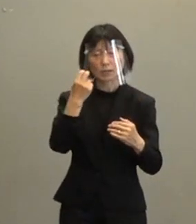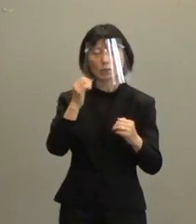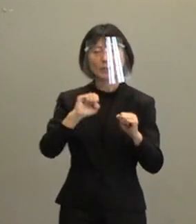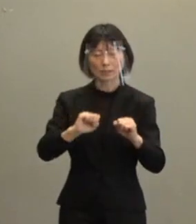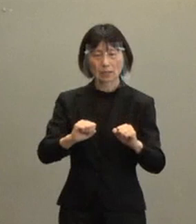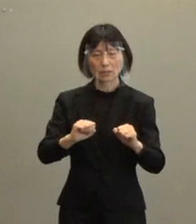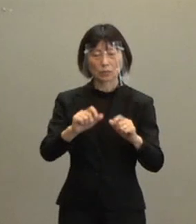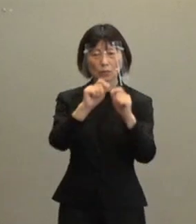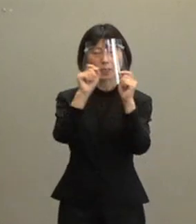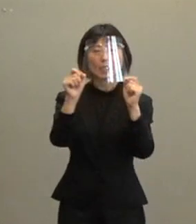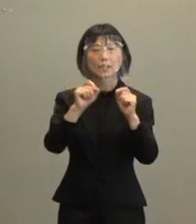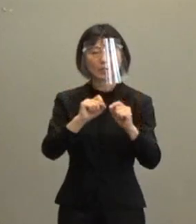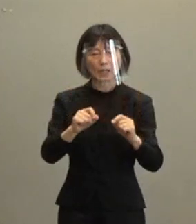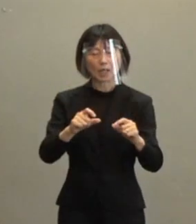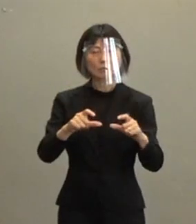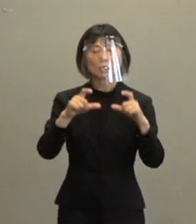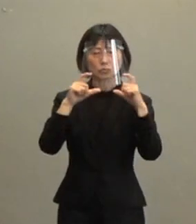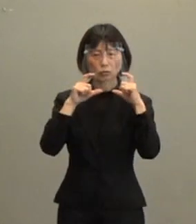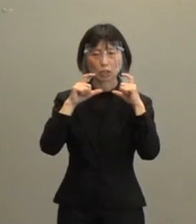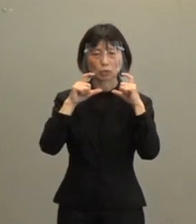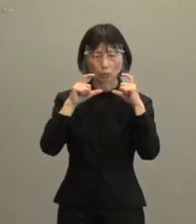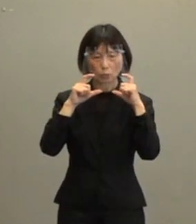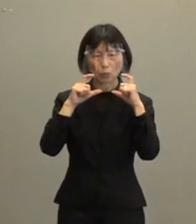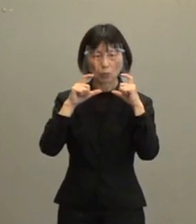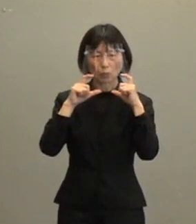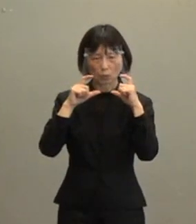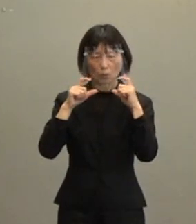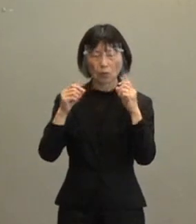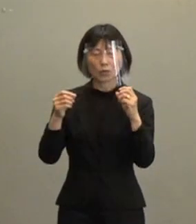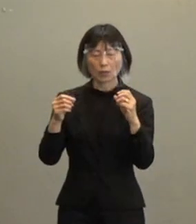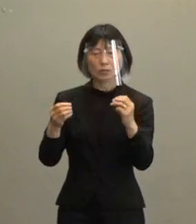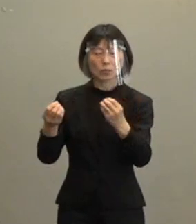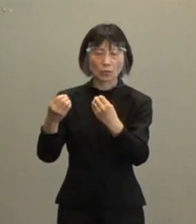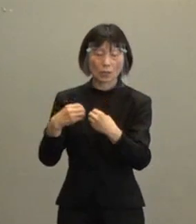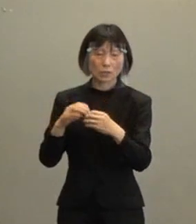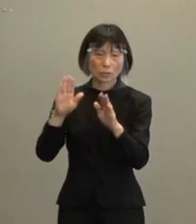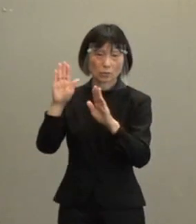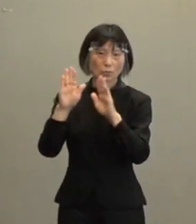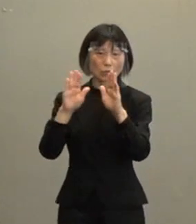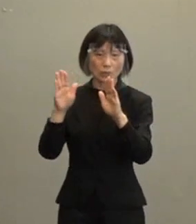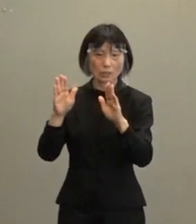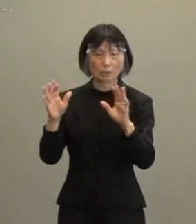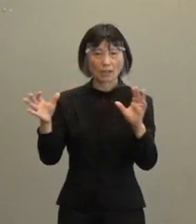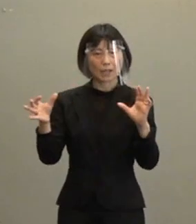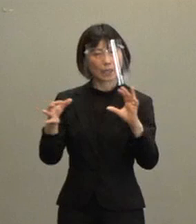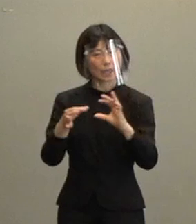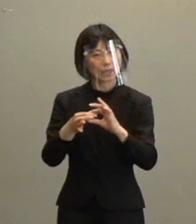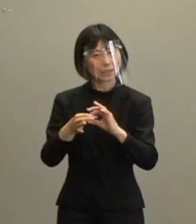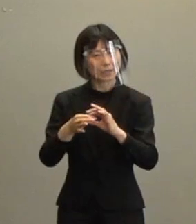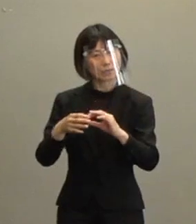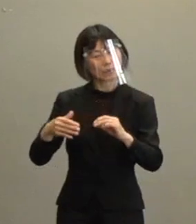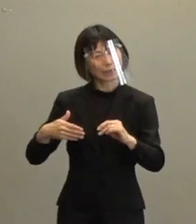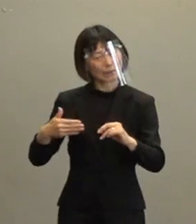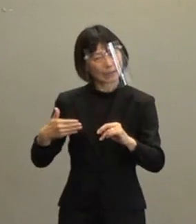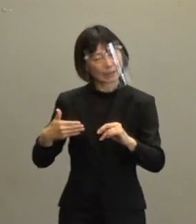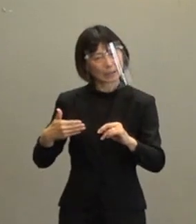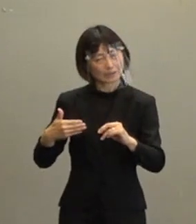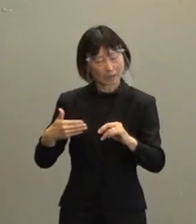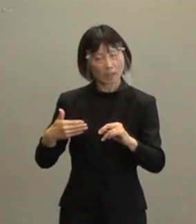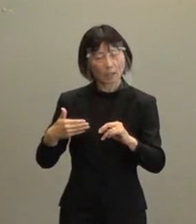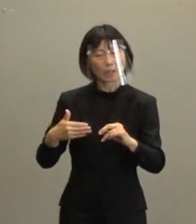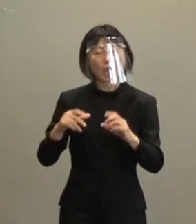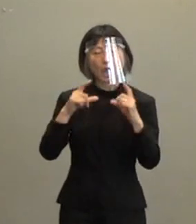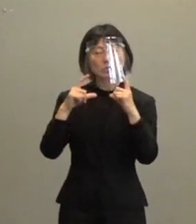果その、まあ、マスクの着用と感染状況との間に関連性が見えないので外してもいいという判断をされたと、こ